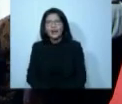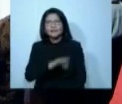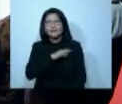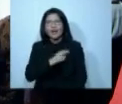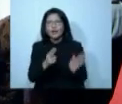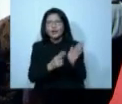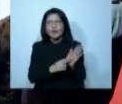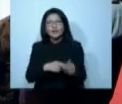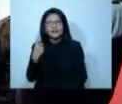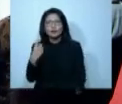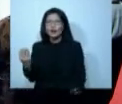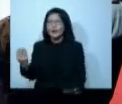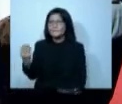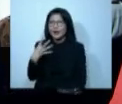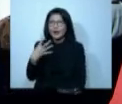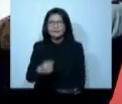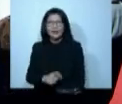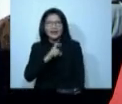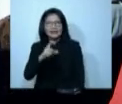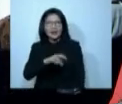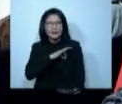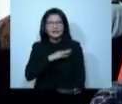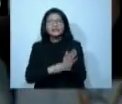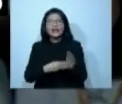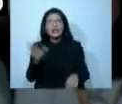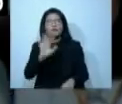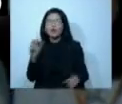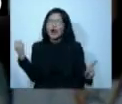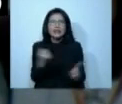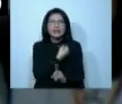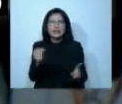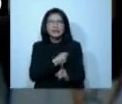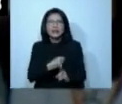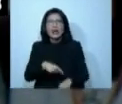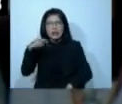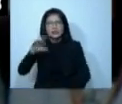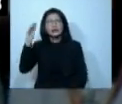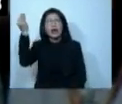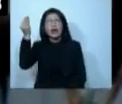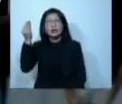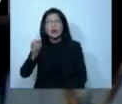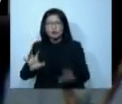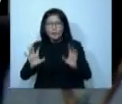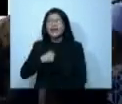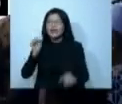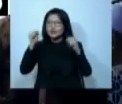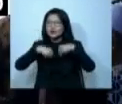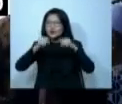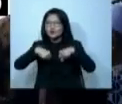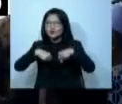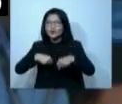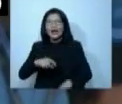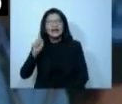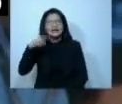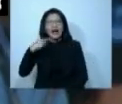waktunya sedikit, maka substansinya sih menjadi berkurang. Tapi itu hal yang wajar ya, karena berdebat itu ya mesti responsif